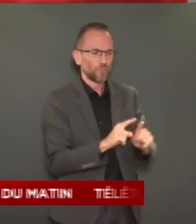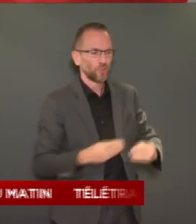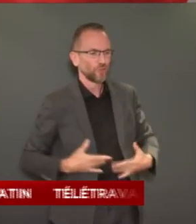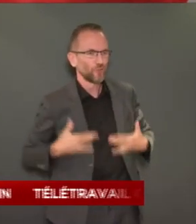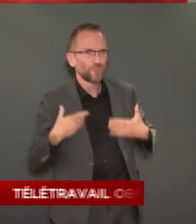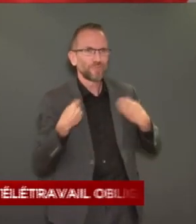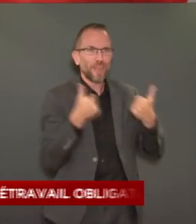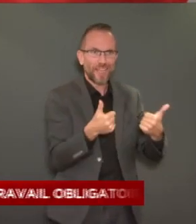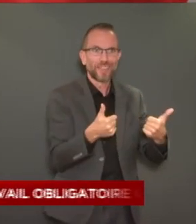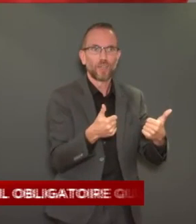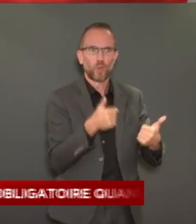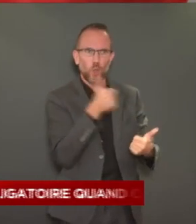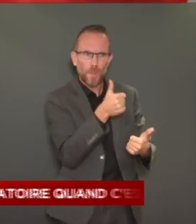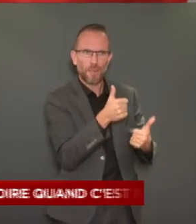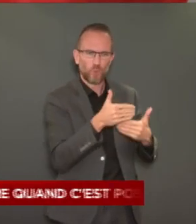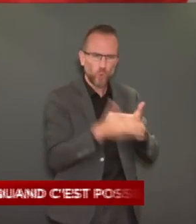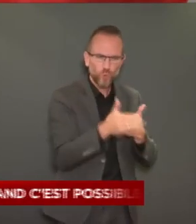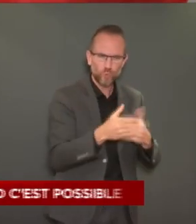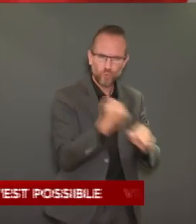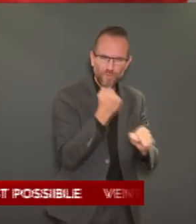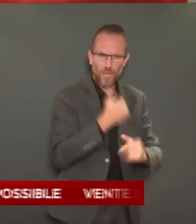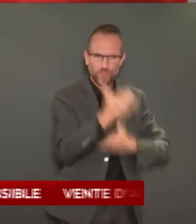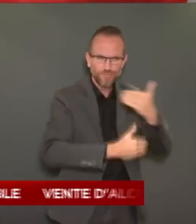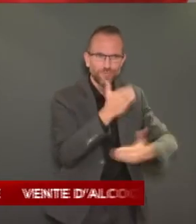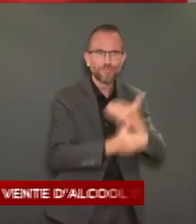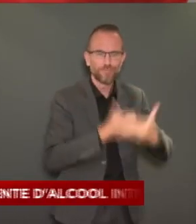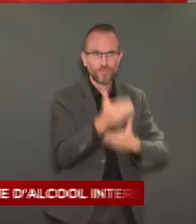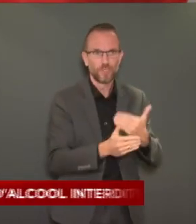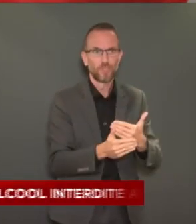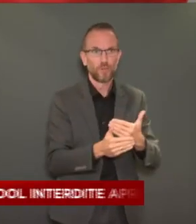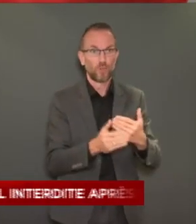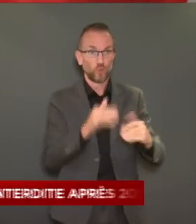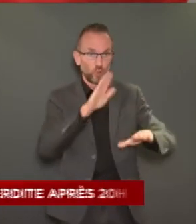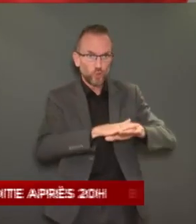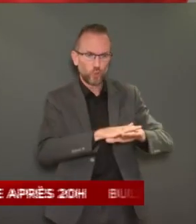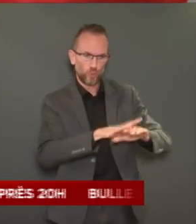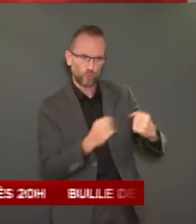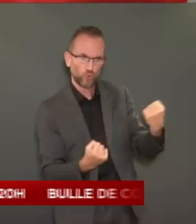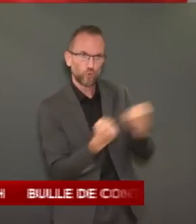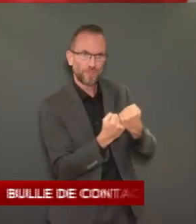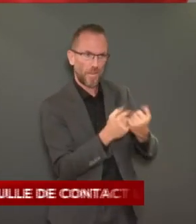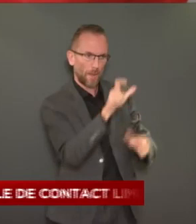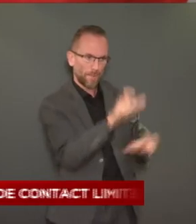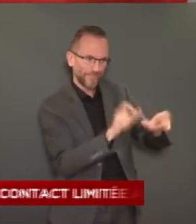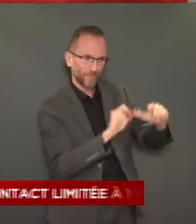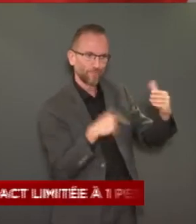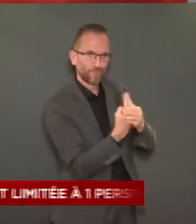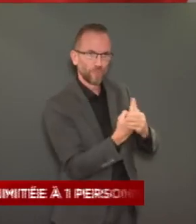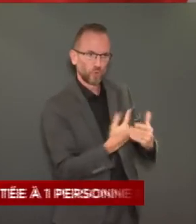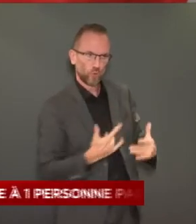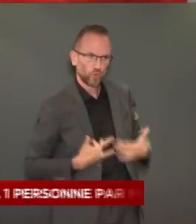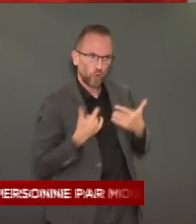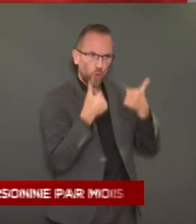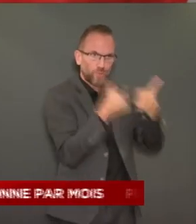augmenter l'effort et les initiatives pour soutenir le bien-être. Et ces efforts, à tous les niveaux